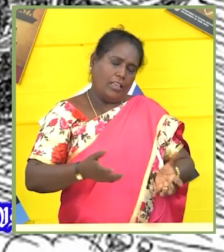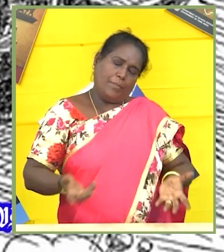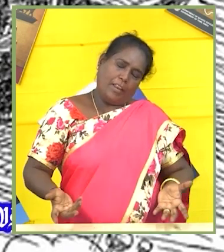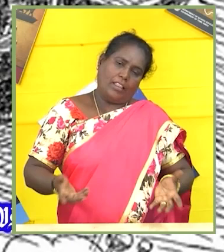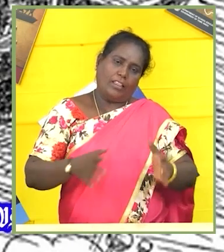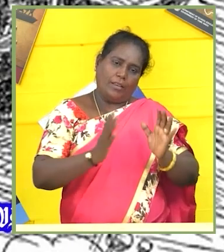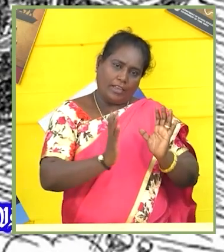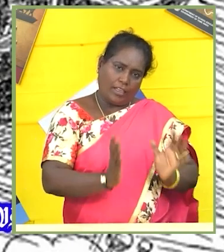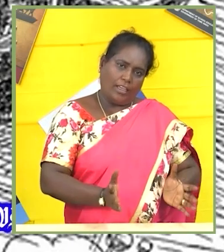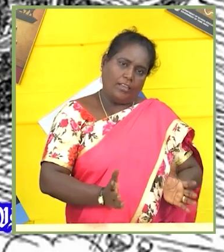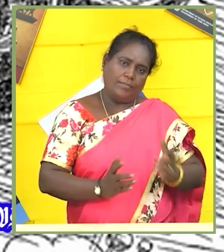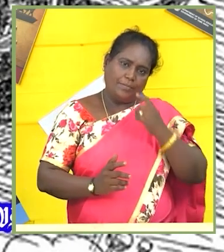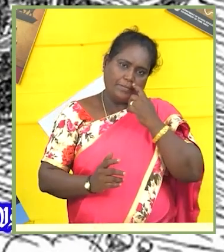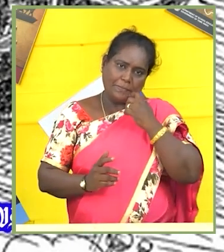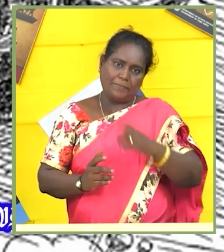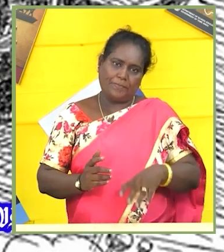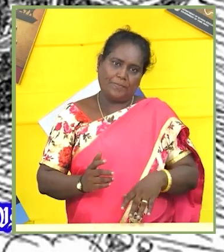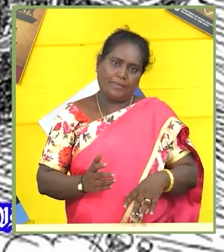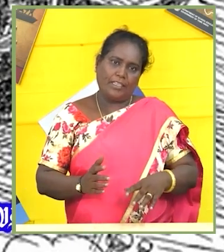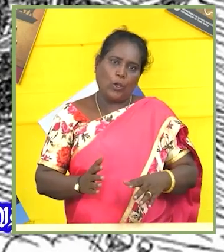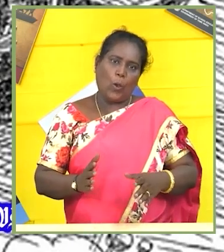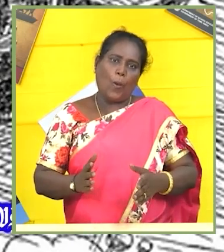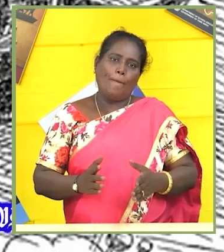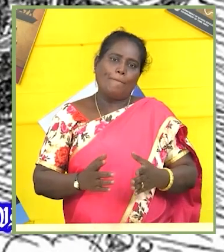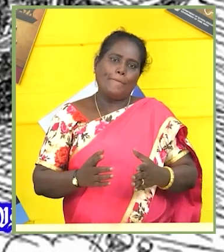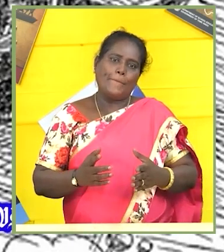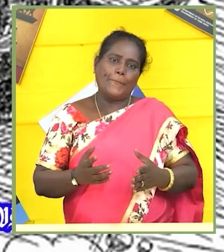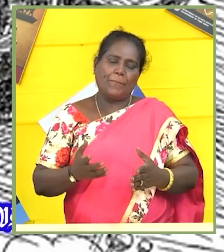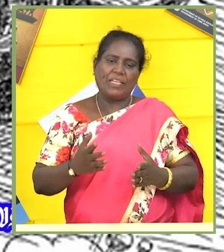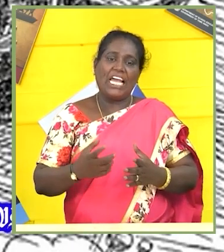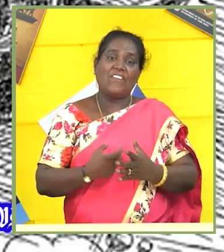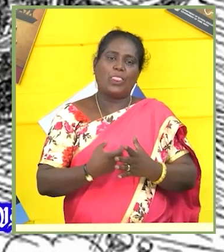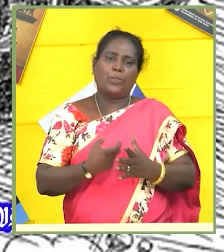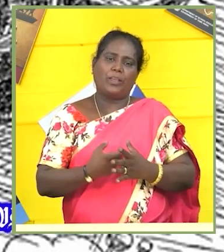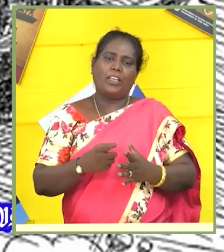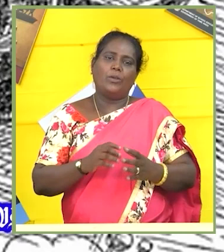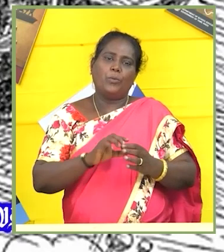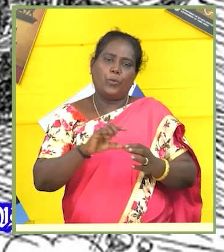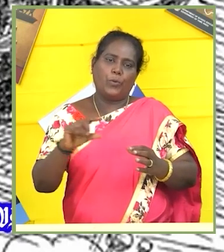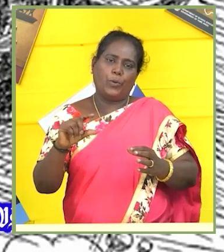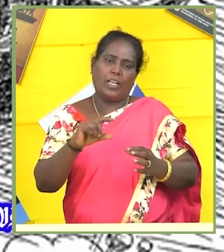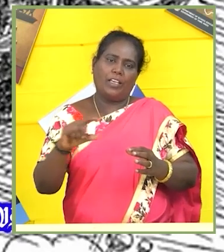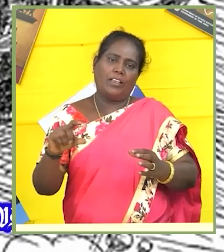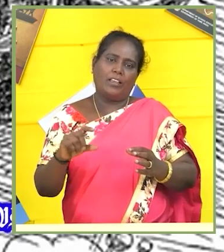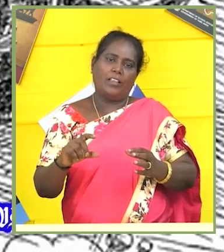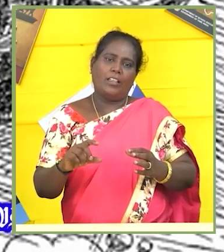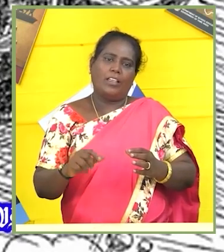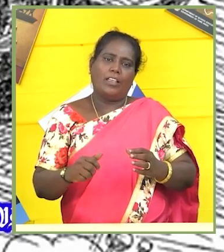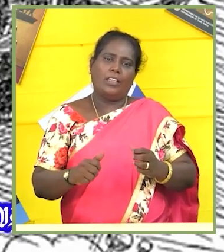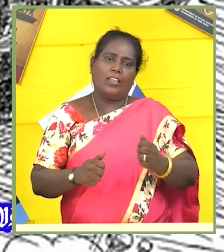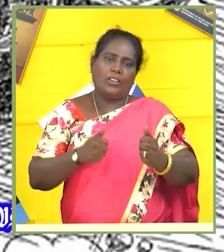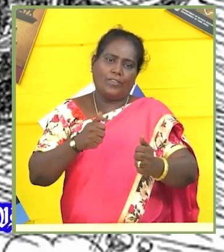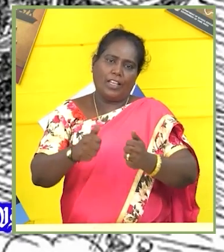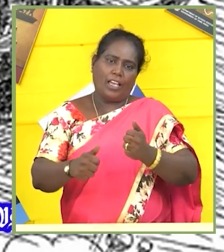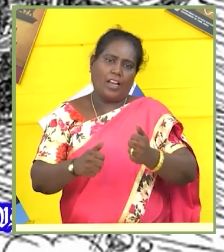சங்கன் மகன் பெரிய பயலு நட்டக்கல்லு என்பது அந்த நடுகளோட பொறிப்பு. அதாவது கோபுரி கருவந்துறை